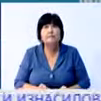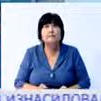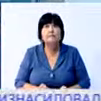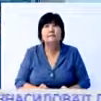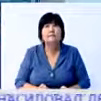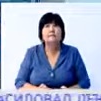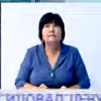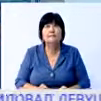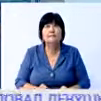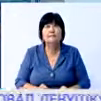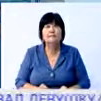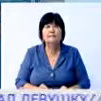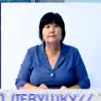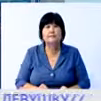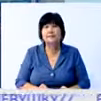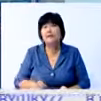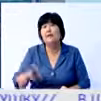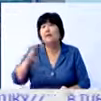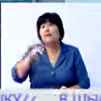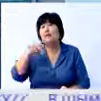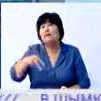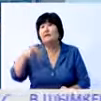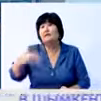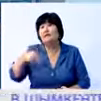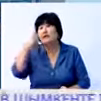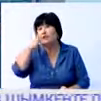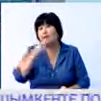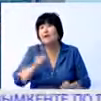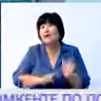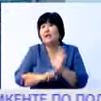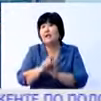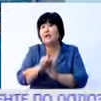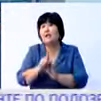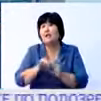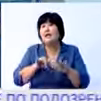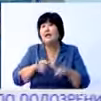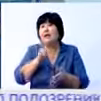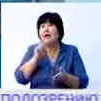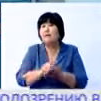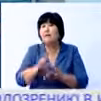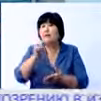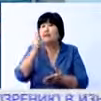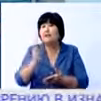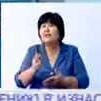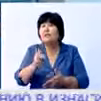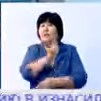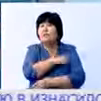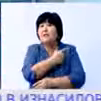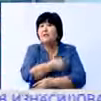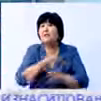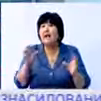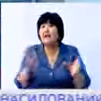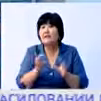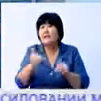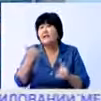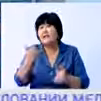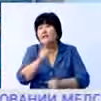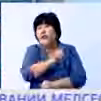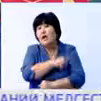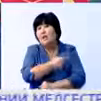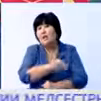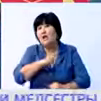С января 2020 года запускается система обязательного социального медицинского страхования. Со стороны